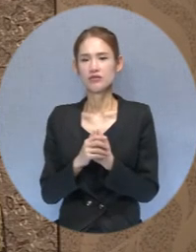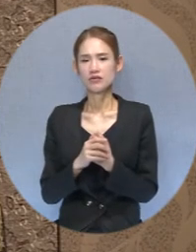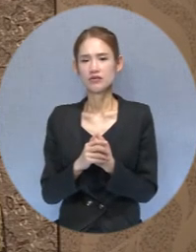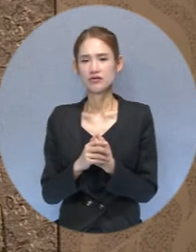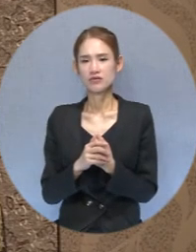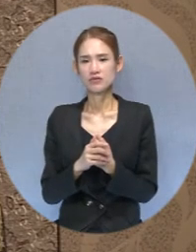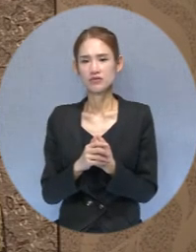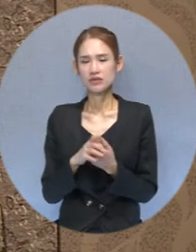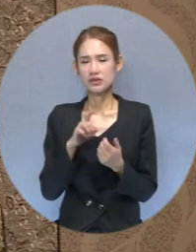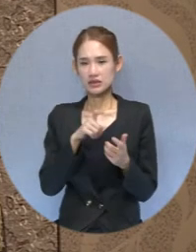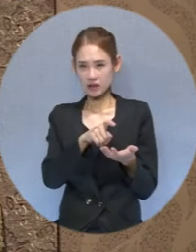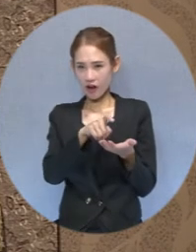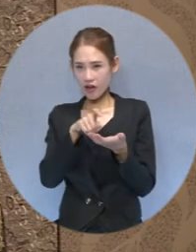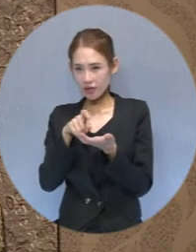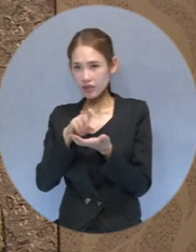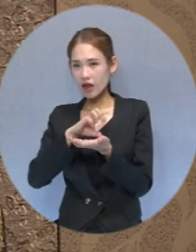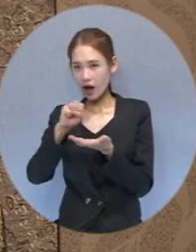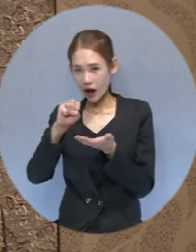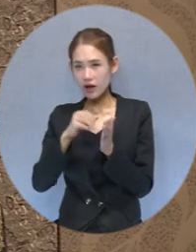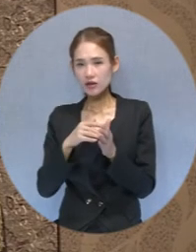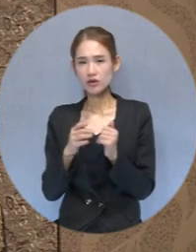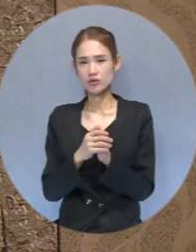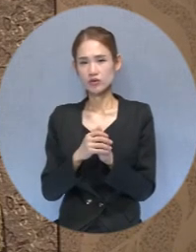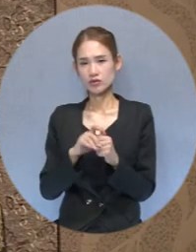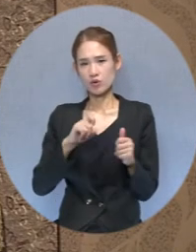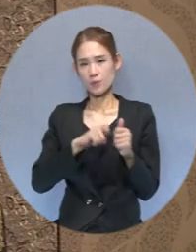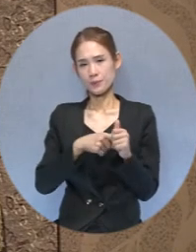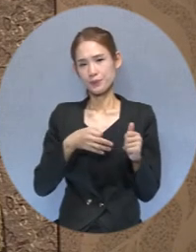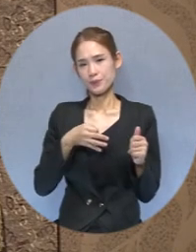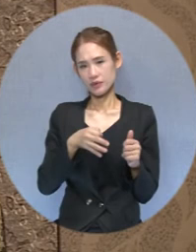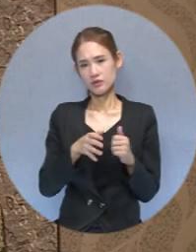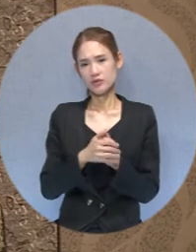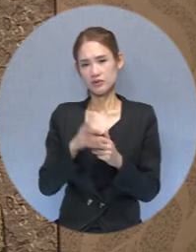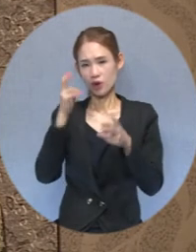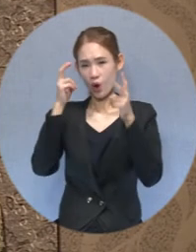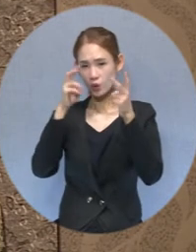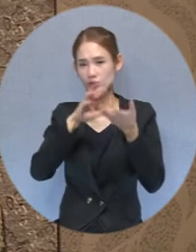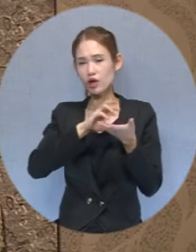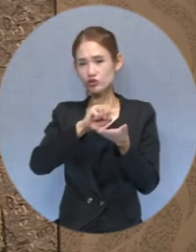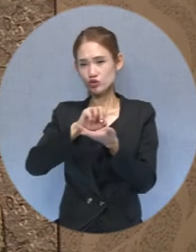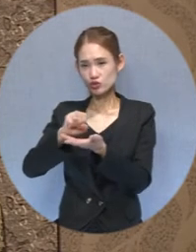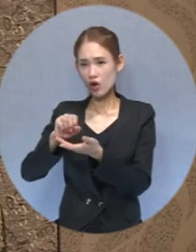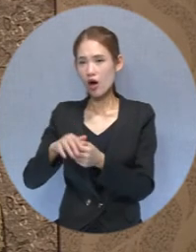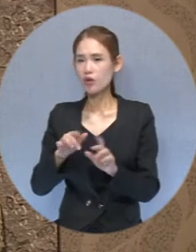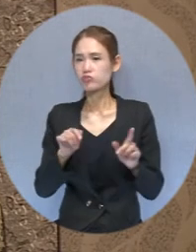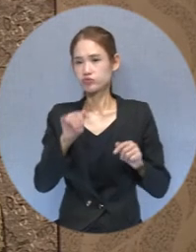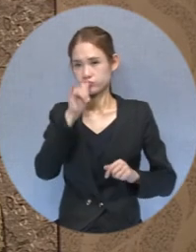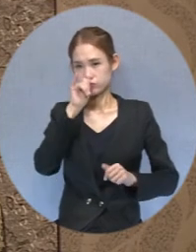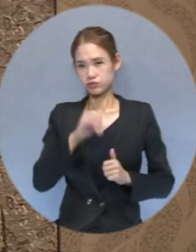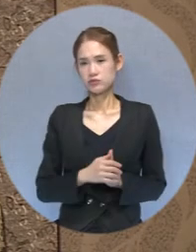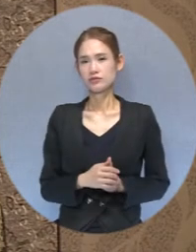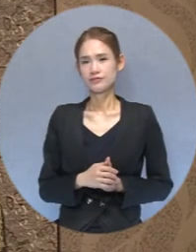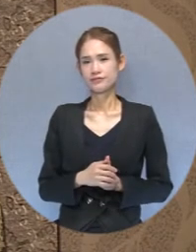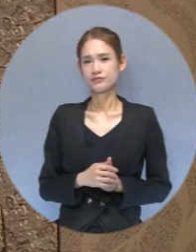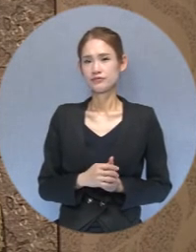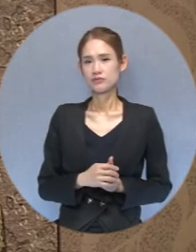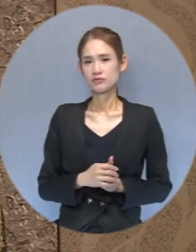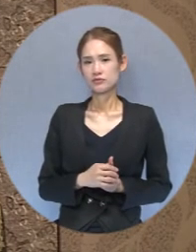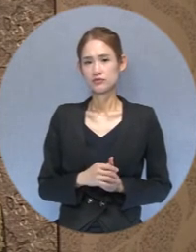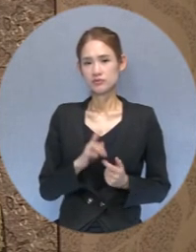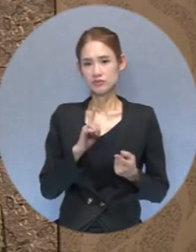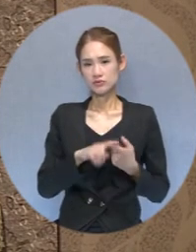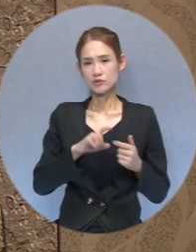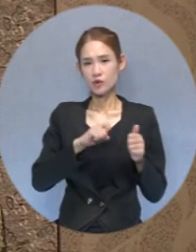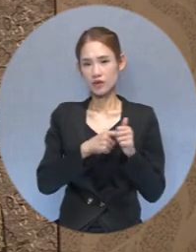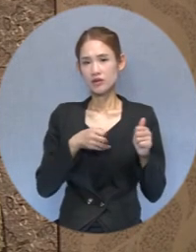얼마에 대해서 이제 견인하고 과태료를 부과할 수 있는 그러니까 업체에서 그거는 수거해야 되는 부분이 있으니까요. 그쵸. 그 수거할 수 있는 부분에서